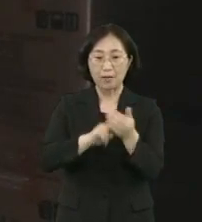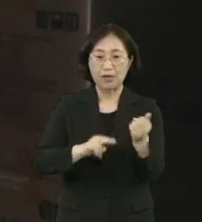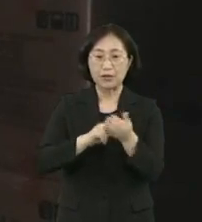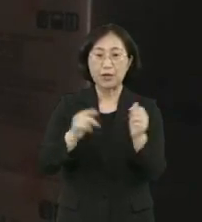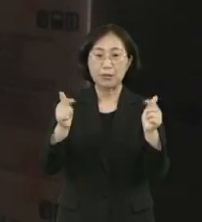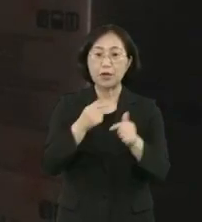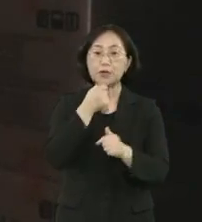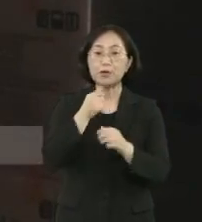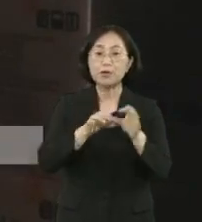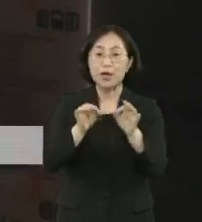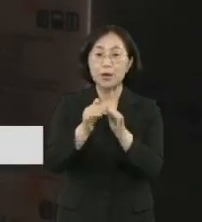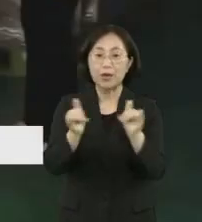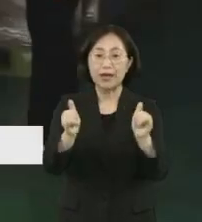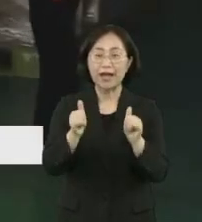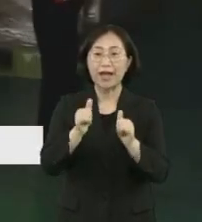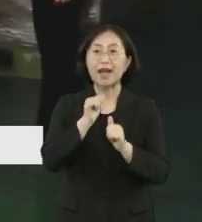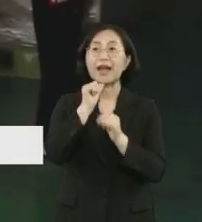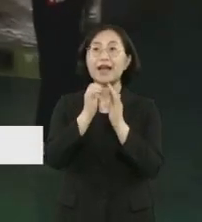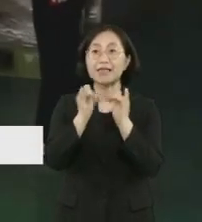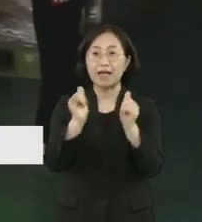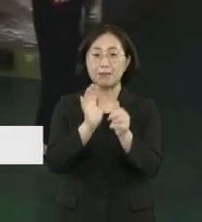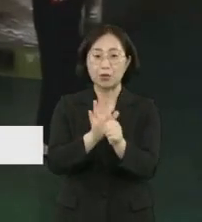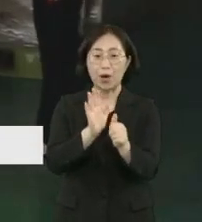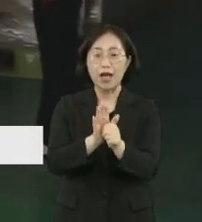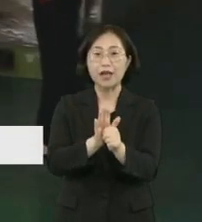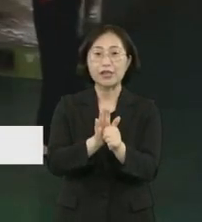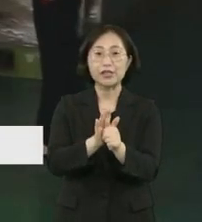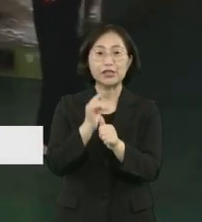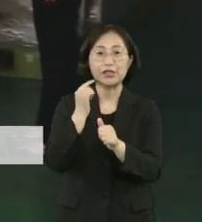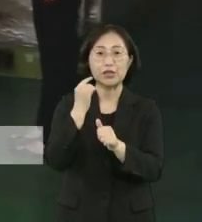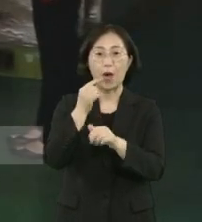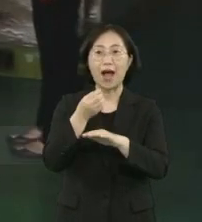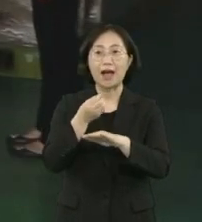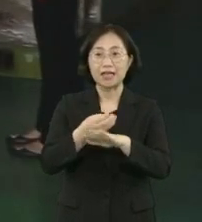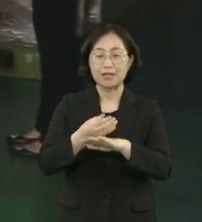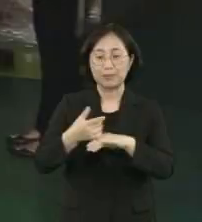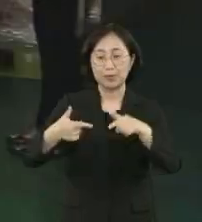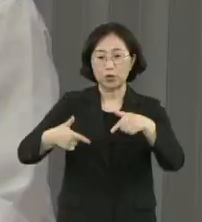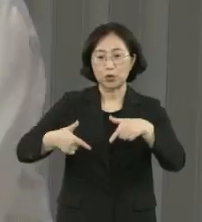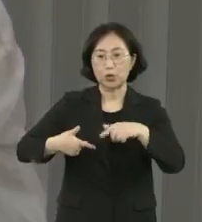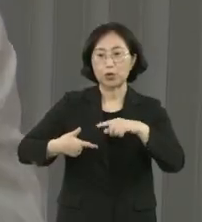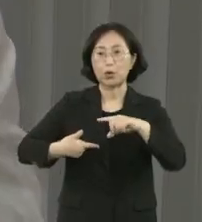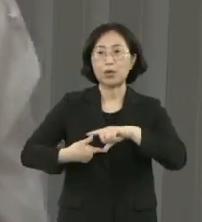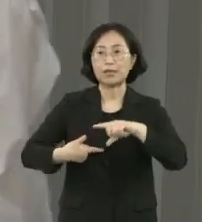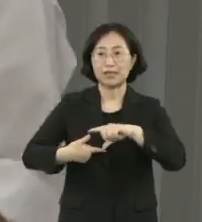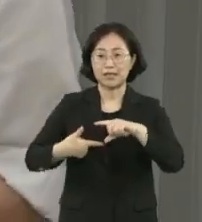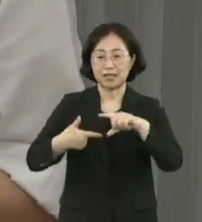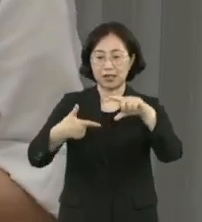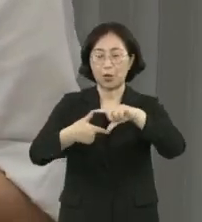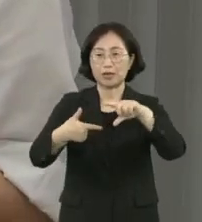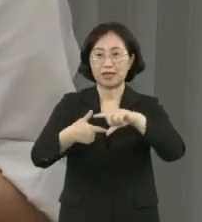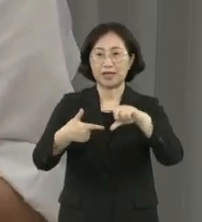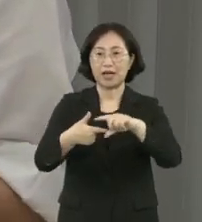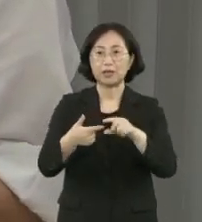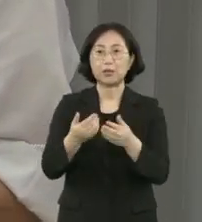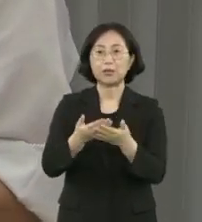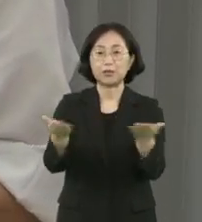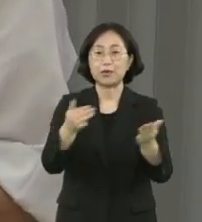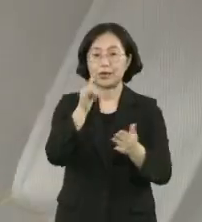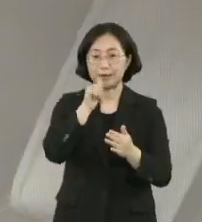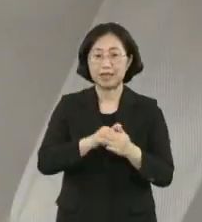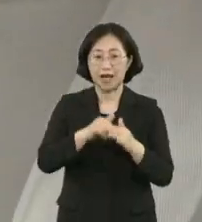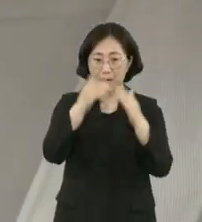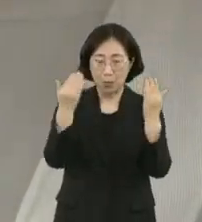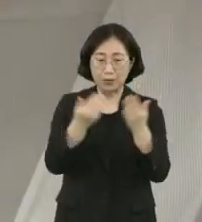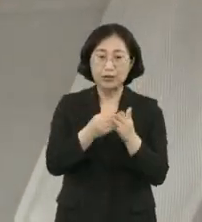감소한 소상공인과 취약계층을 지원하는 황금도시락 캠페인도 함께 벌여나가고 있습니다. 코로나19가 장기화되면서